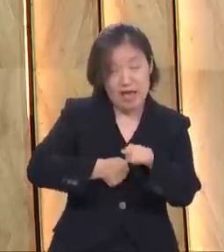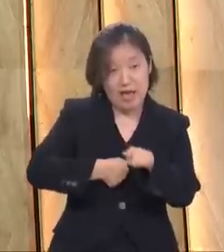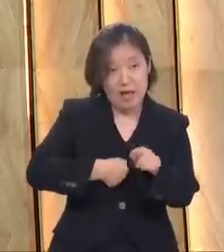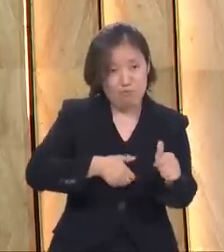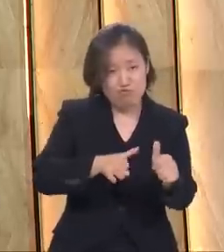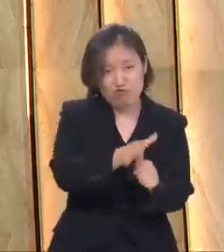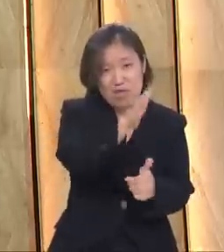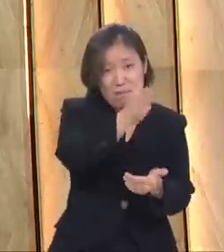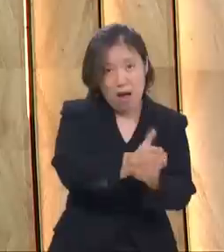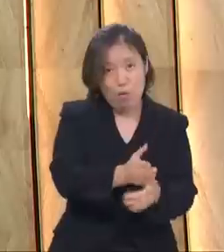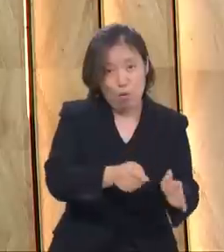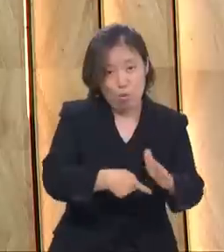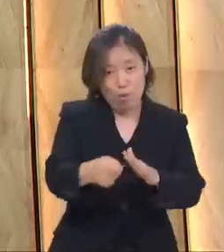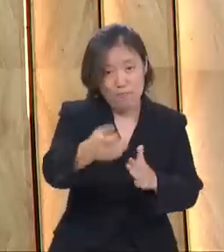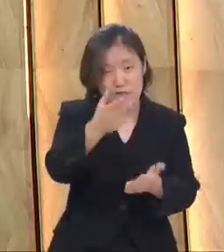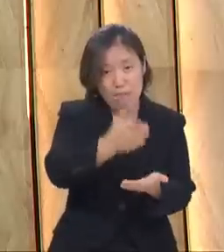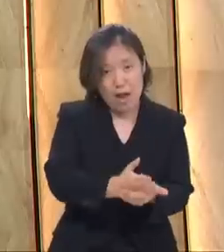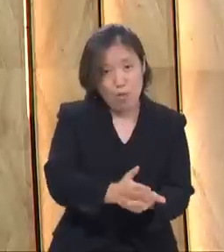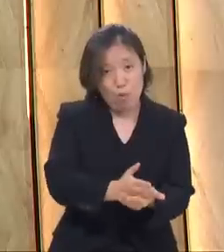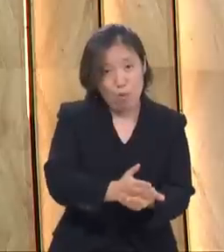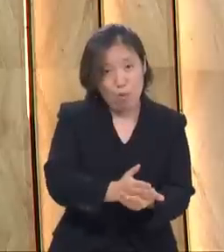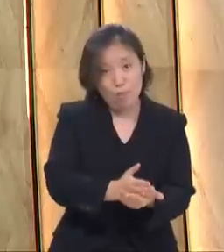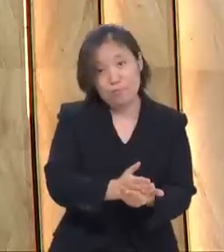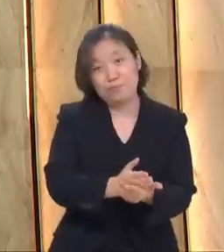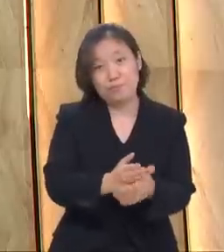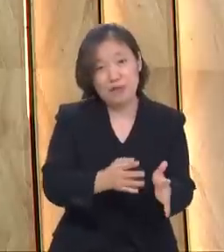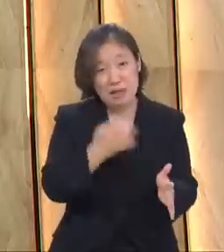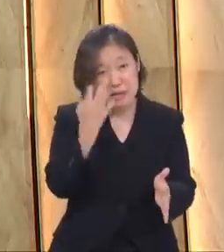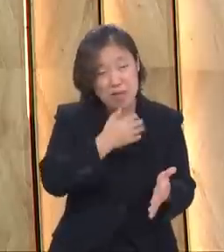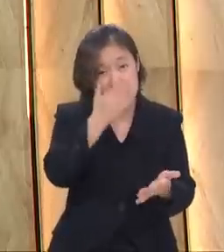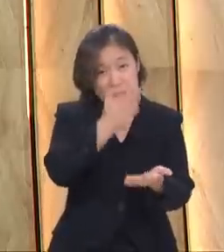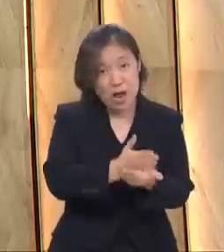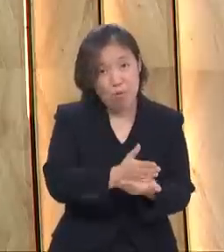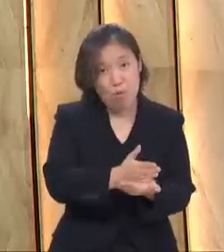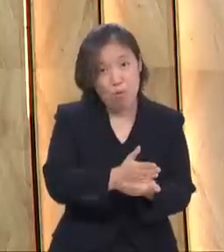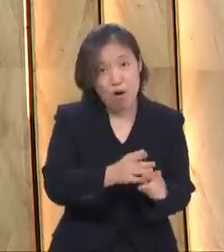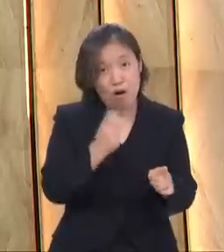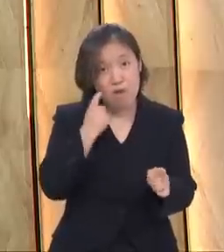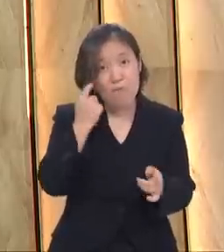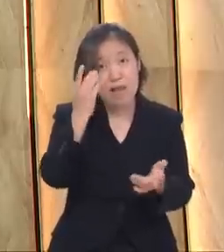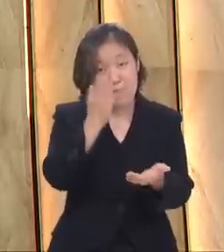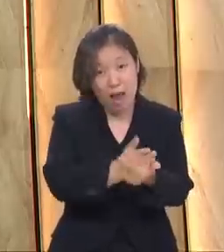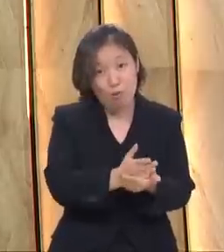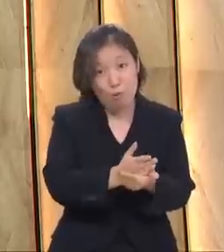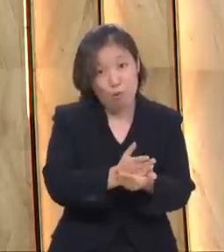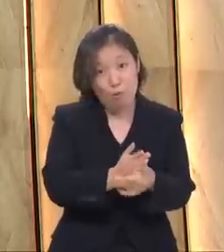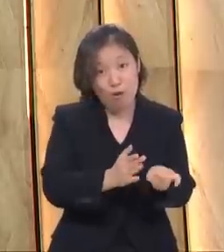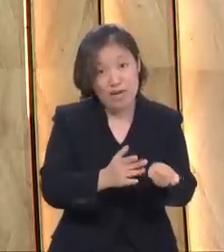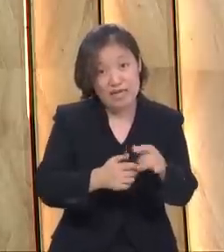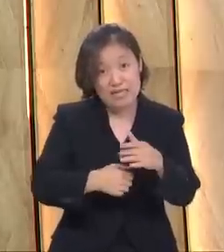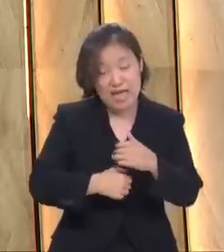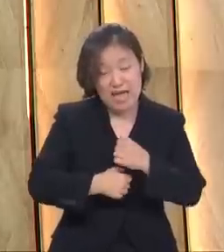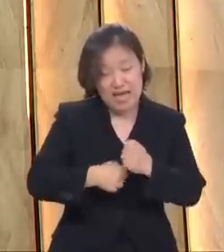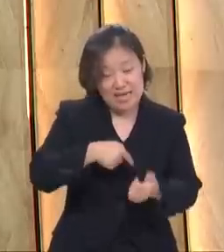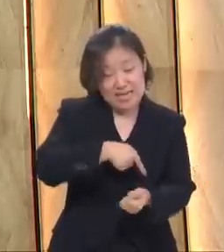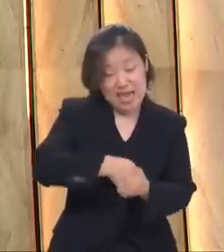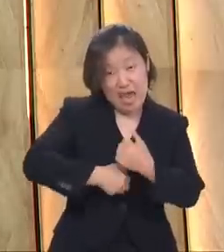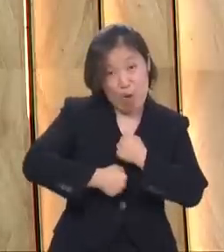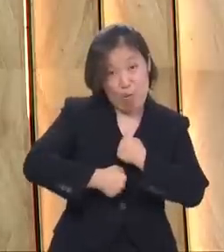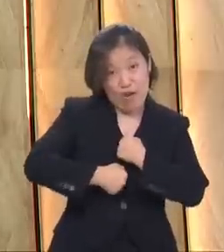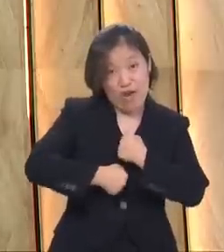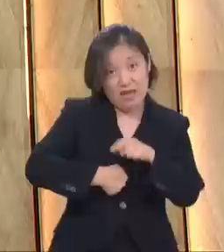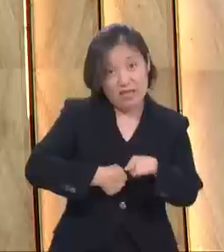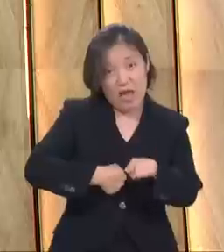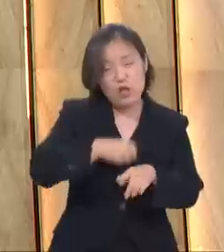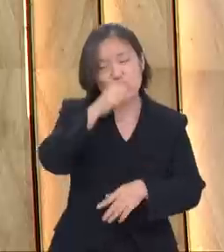살생하지 말라 도둑질하지 말라 음란한 짓을 하지 말라 거짓말하지 말라 이와 같이